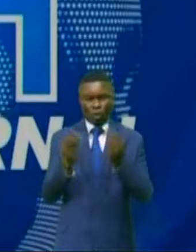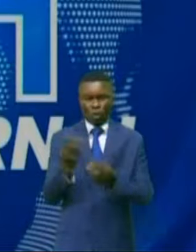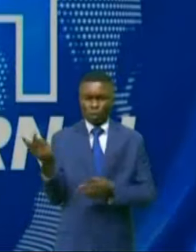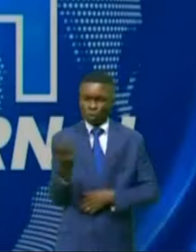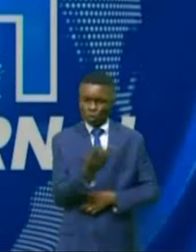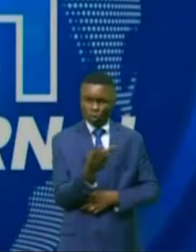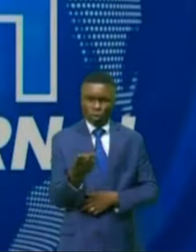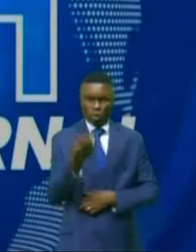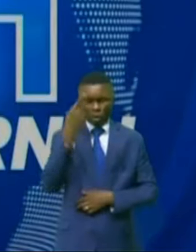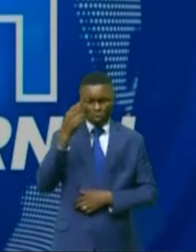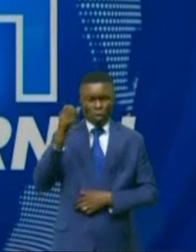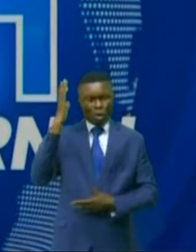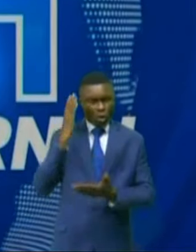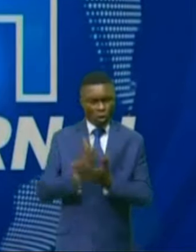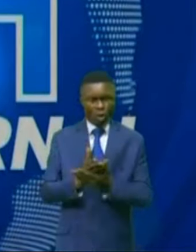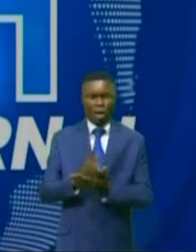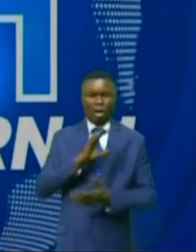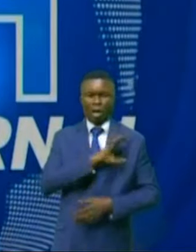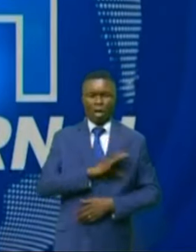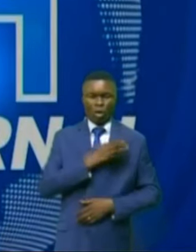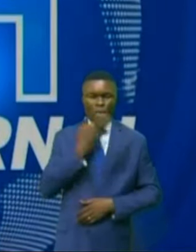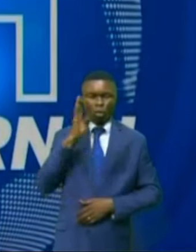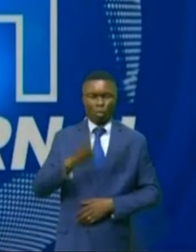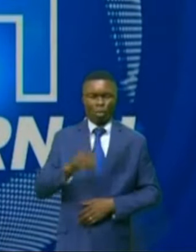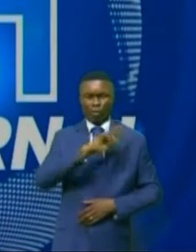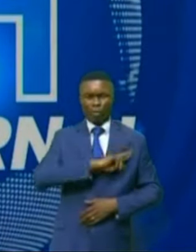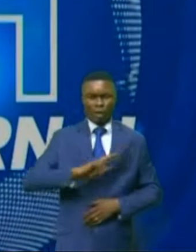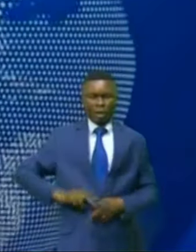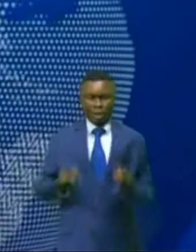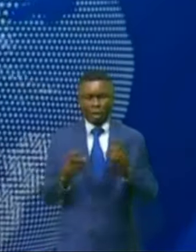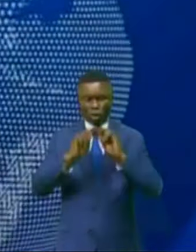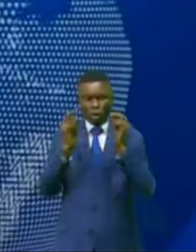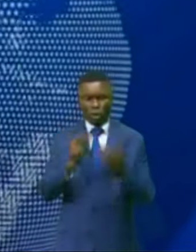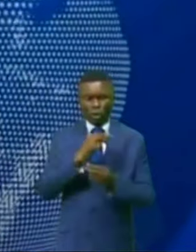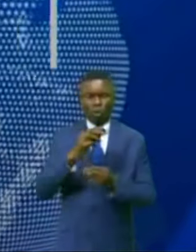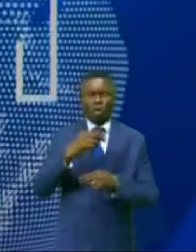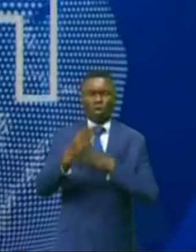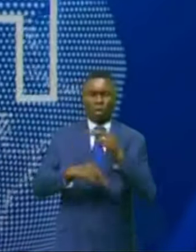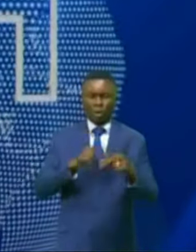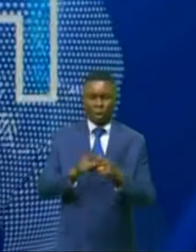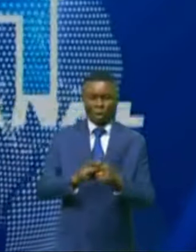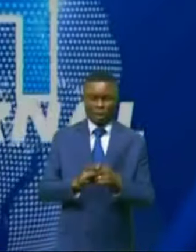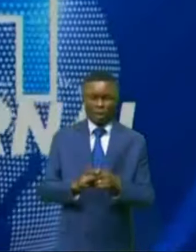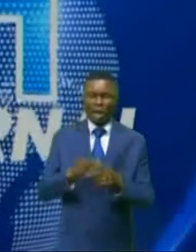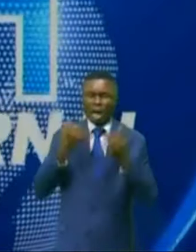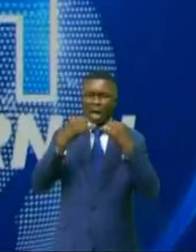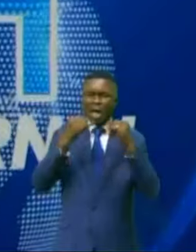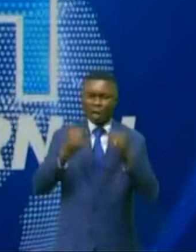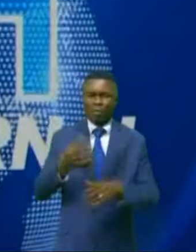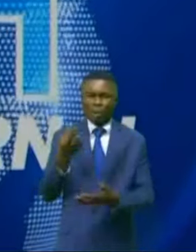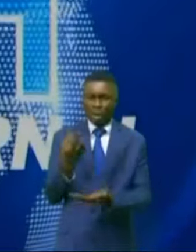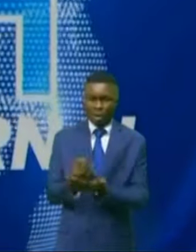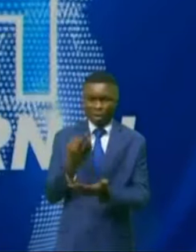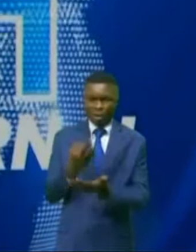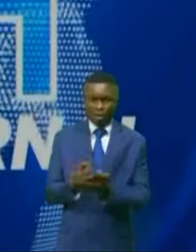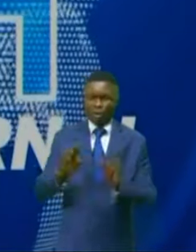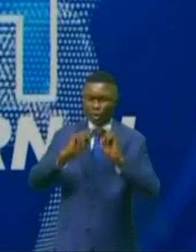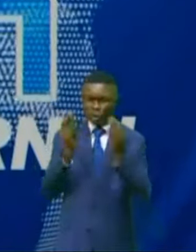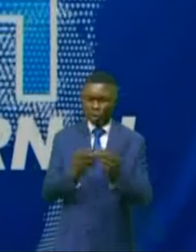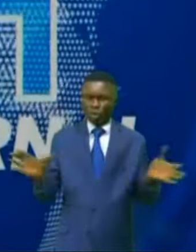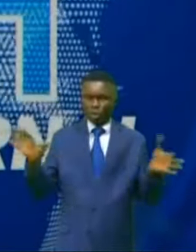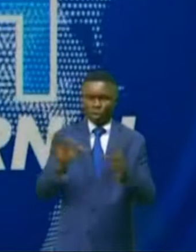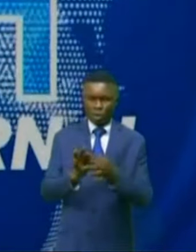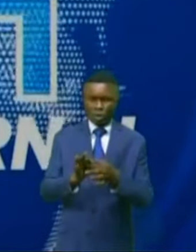pour mieux combattre ce fléau en RDC. La cellule nationale de renseignement financier et tous les autres services se sont concertés